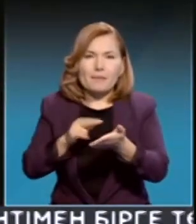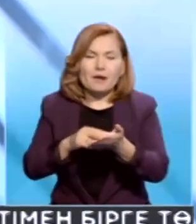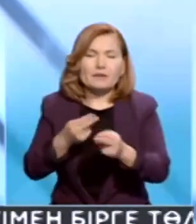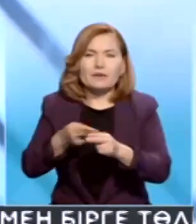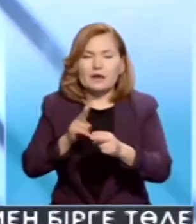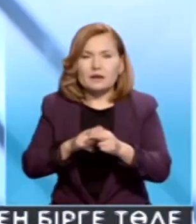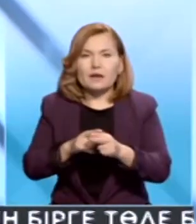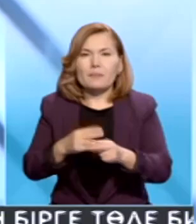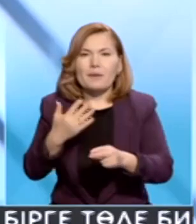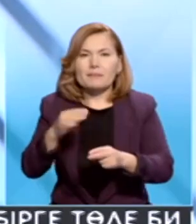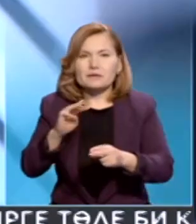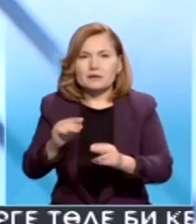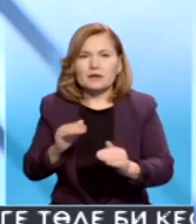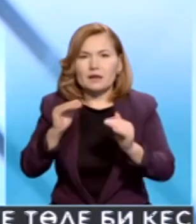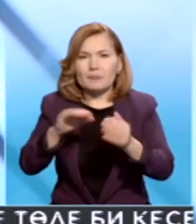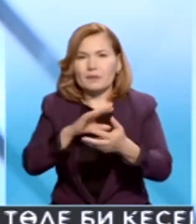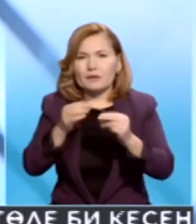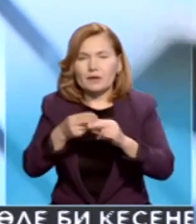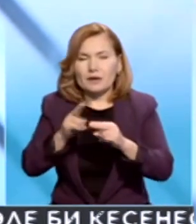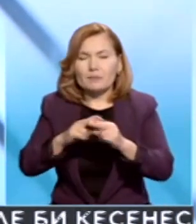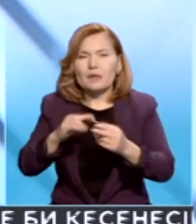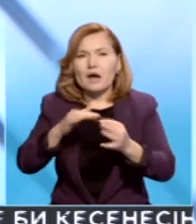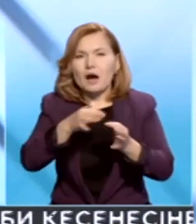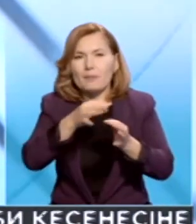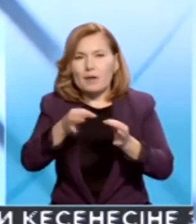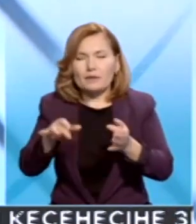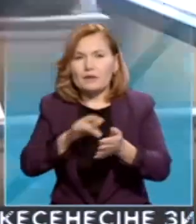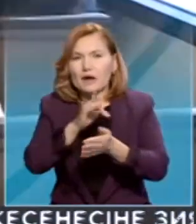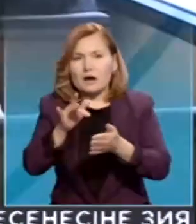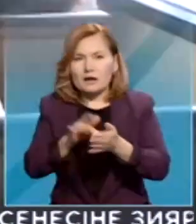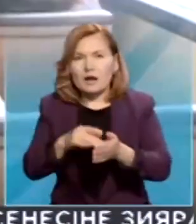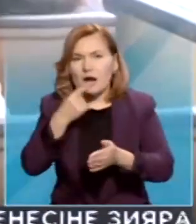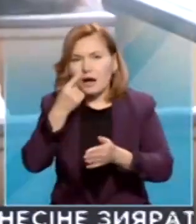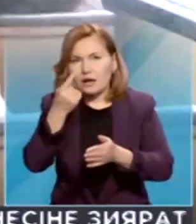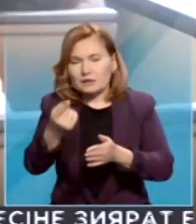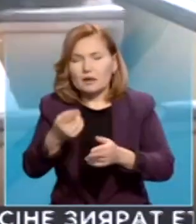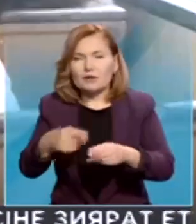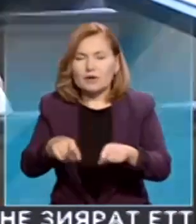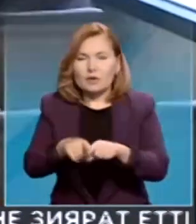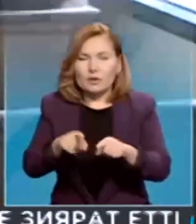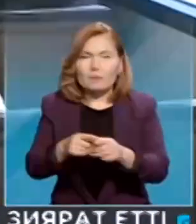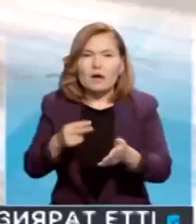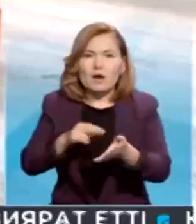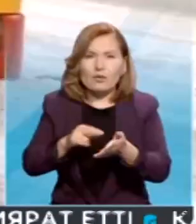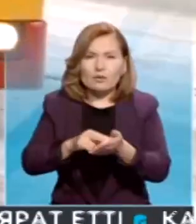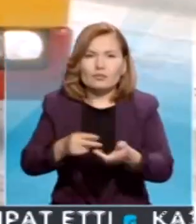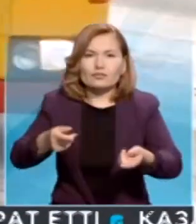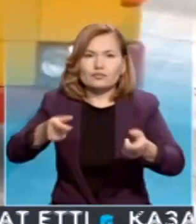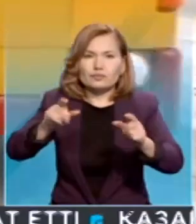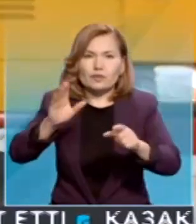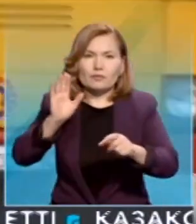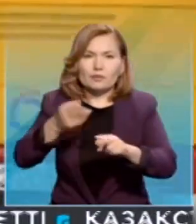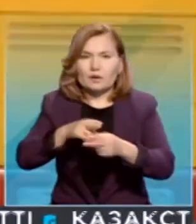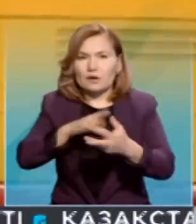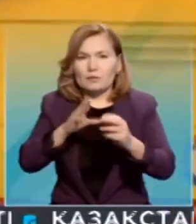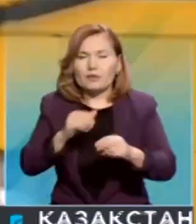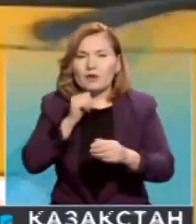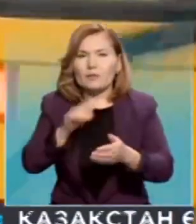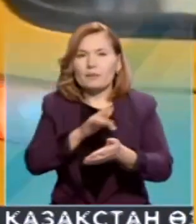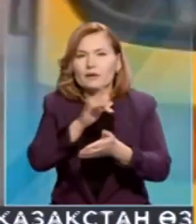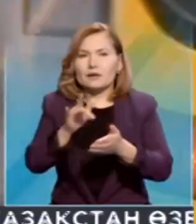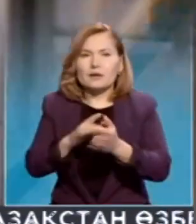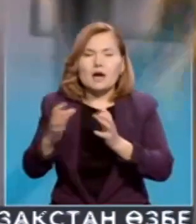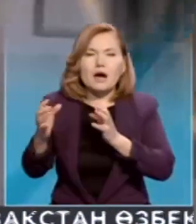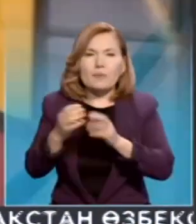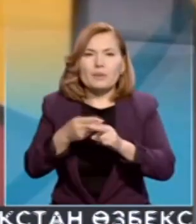шақырымына 5 теңгеге өседі. Яғни елді мекен қаладан қаншалықты қашық жатса, жолақы құны соншалықты жоғары болмақ. Қостанайда